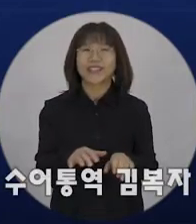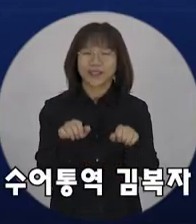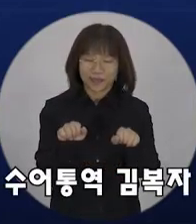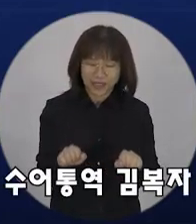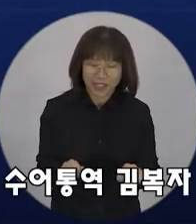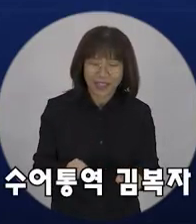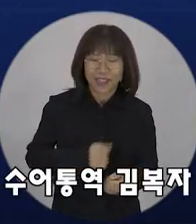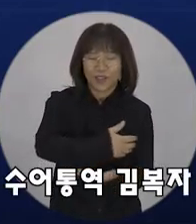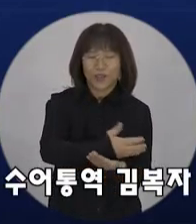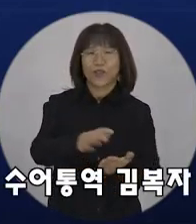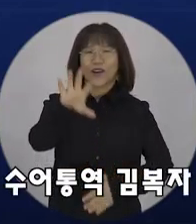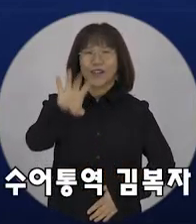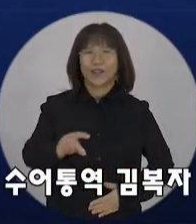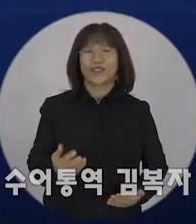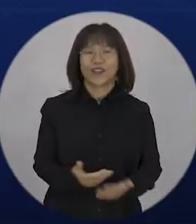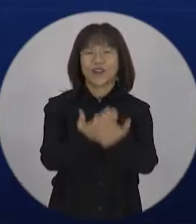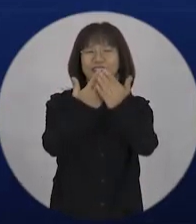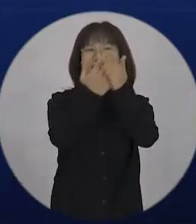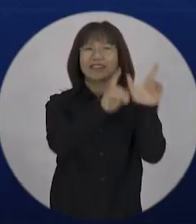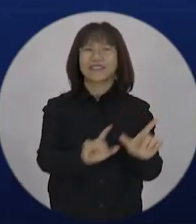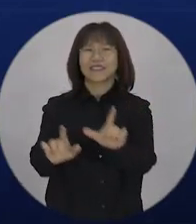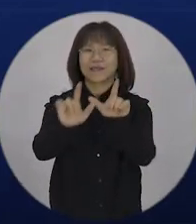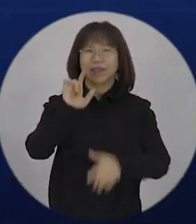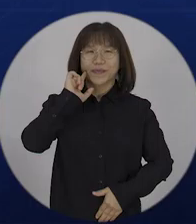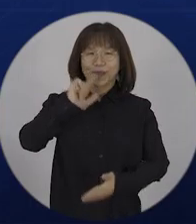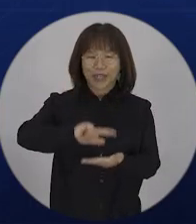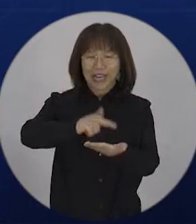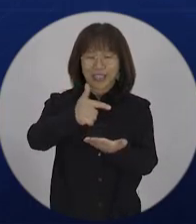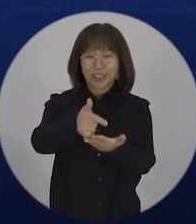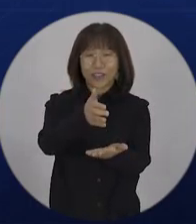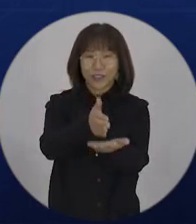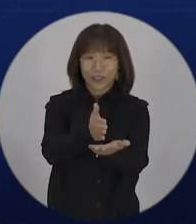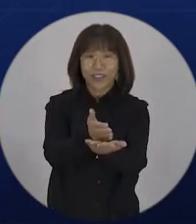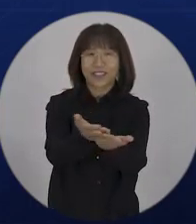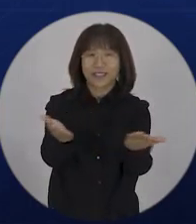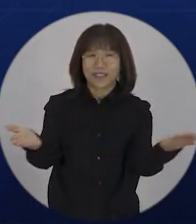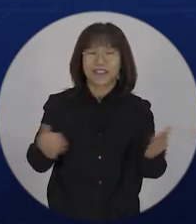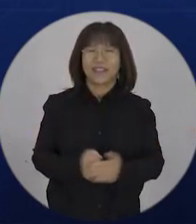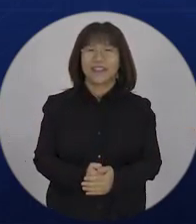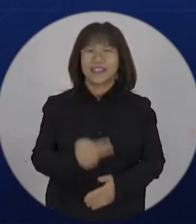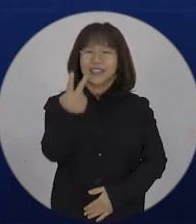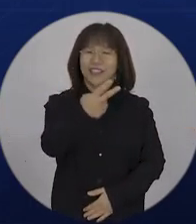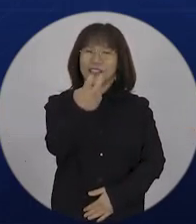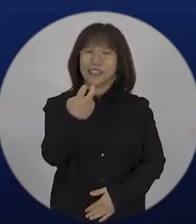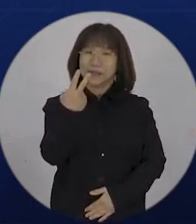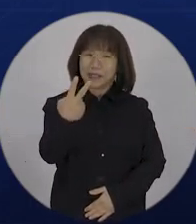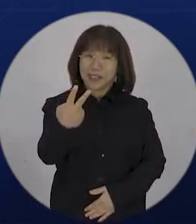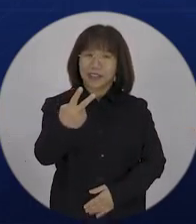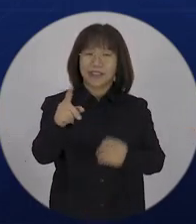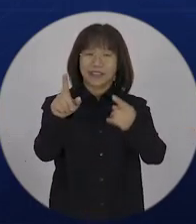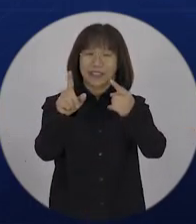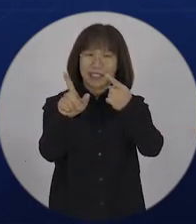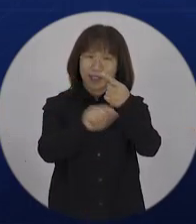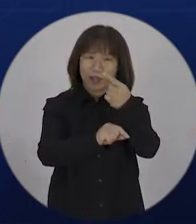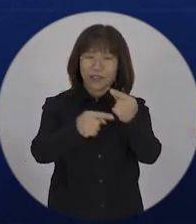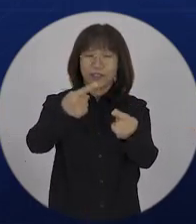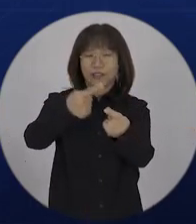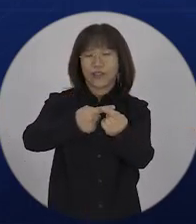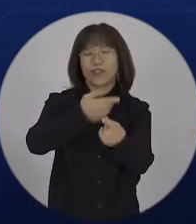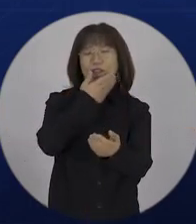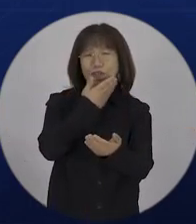국민 여러분 안녕하십니까? 조화로운 성장, 삶이 아름다운 강서, 아이강서TV 김민주입니다. 2022년 1월 첫째